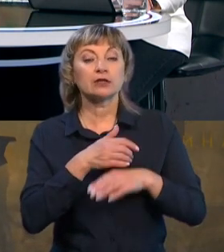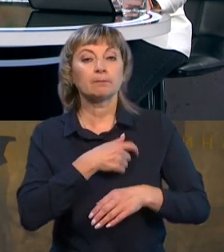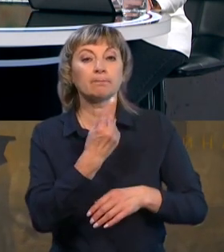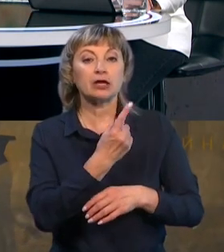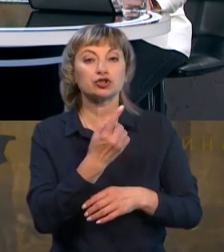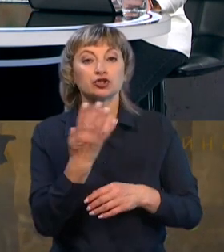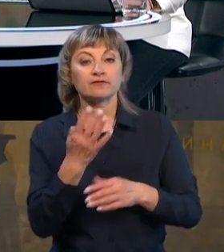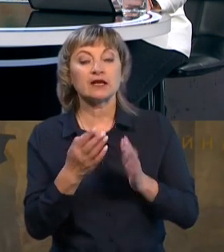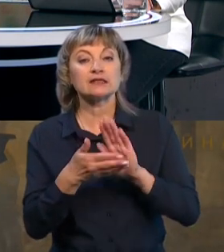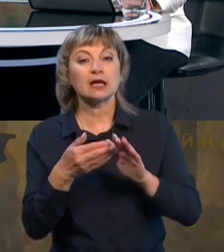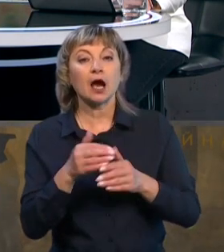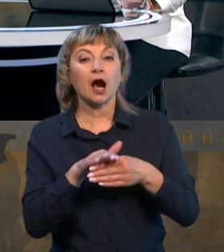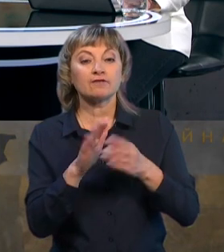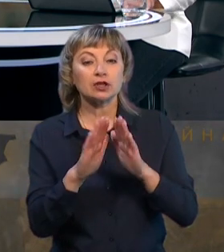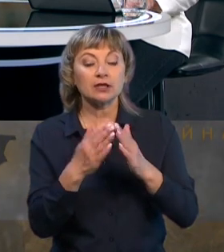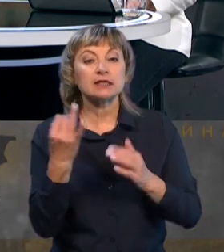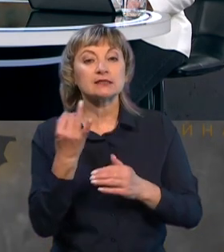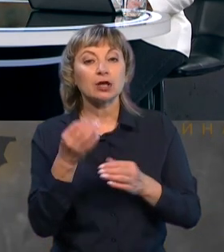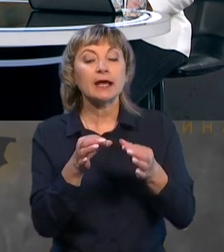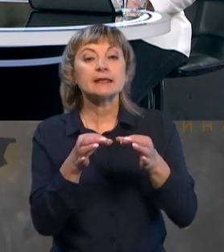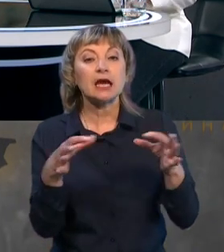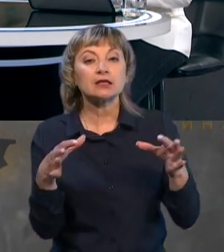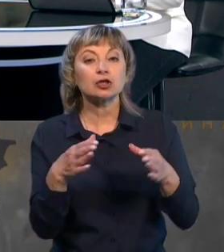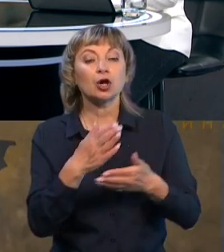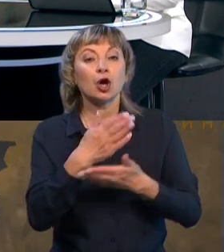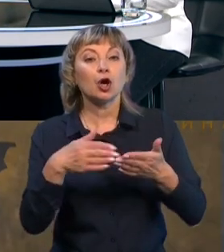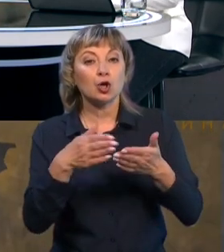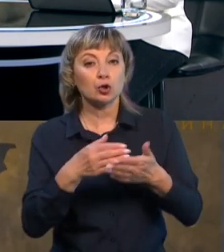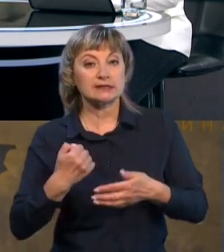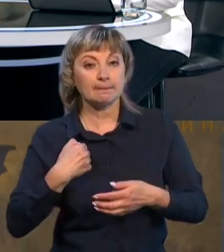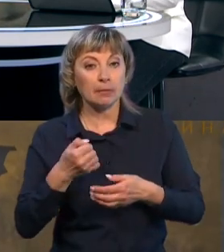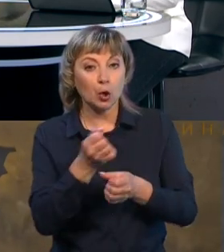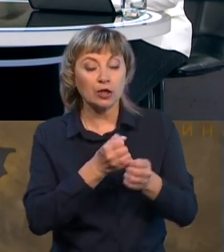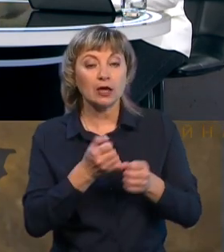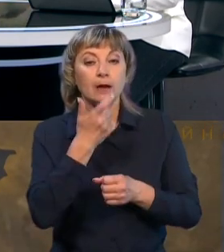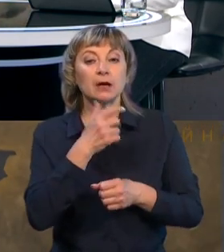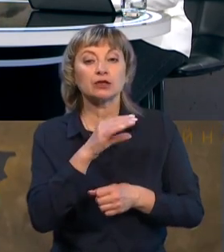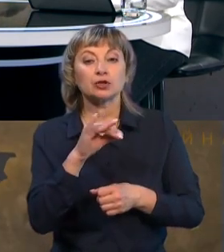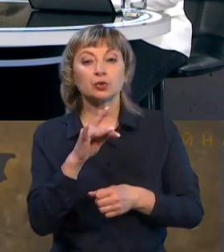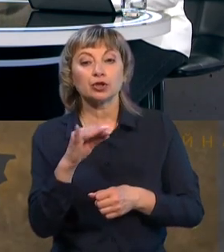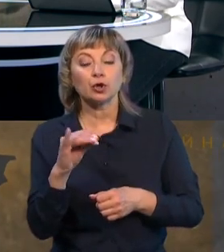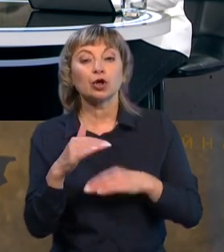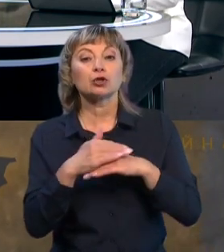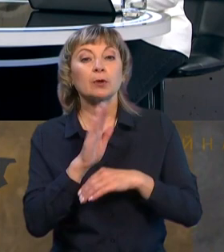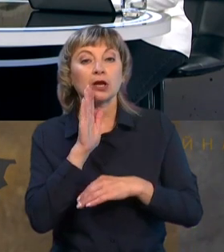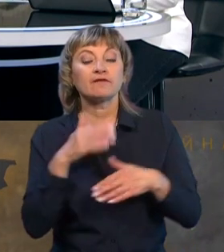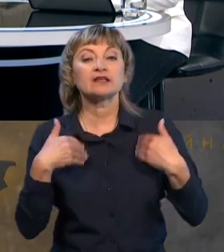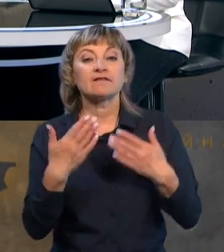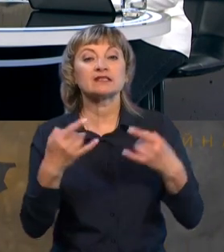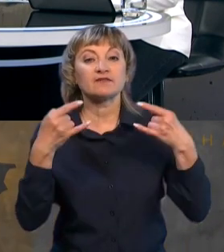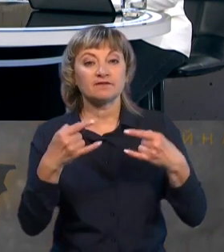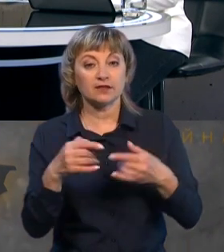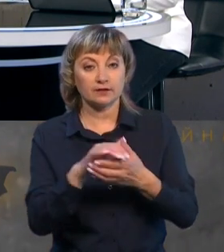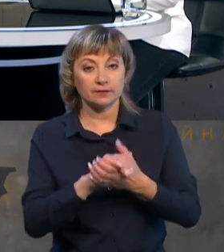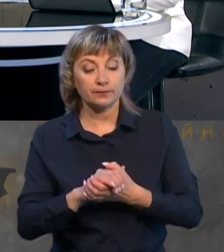скликань автор книги історія ядерного роззброєння України пане Юрію Доброго ранку Вітаємо вас в ефірі суспільного Доброго